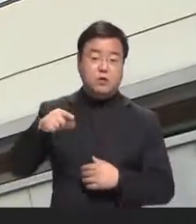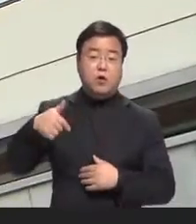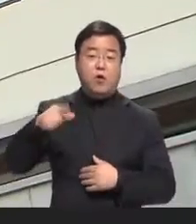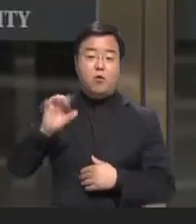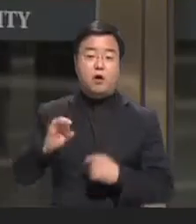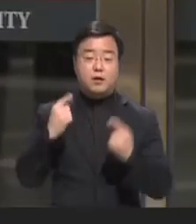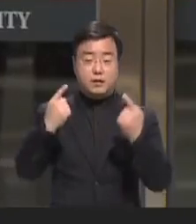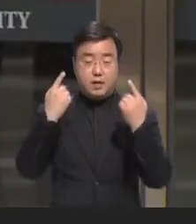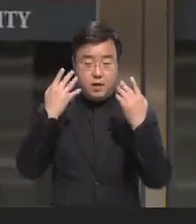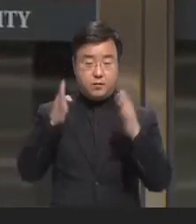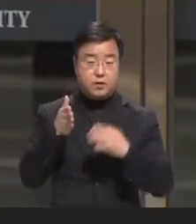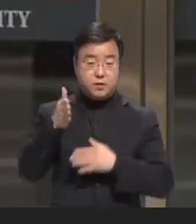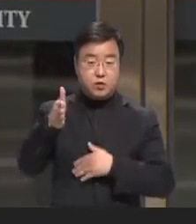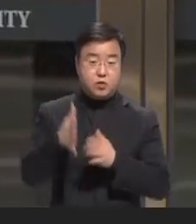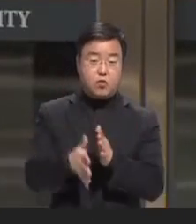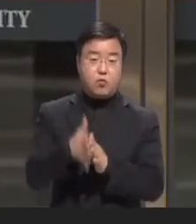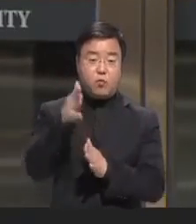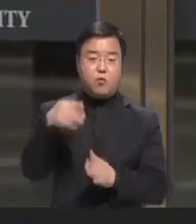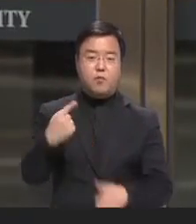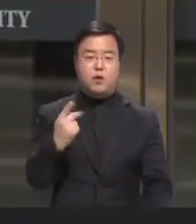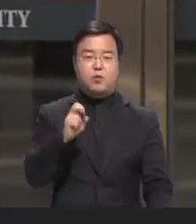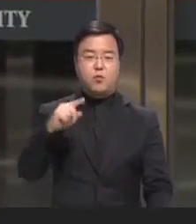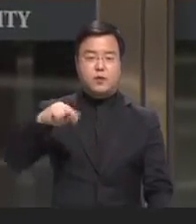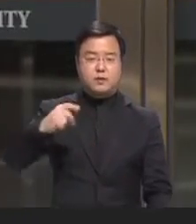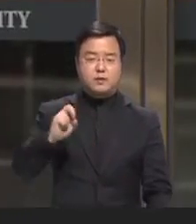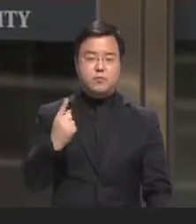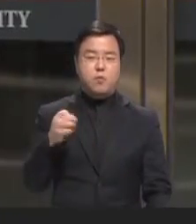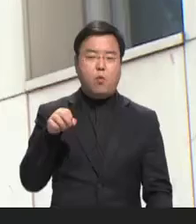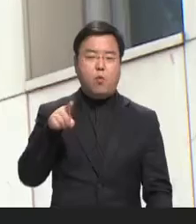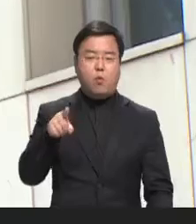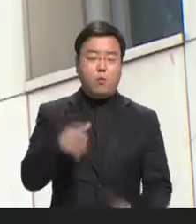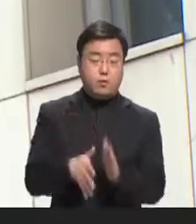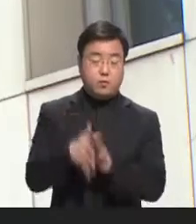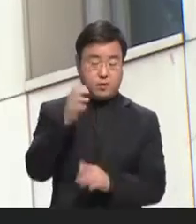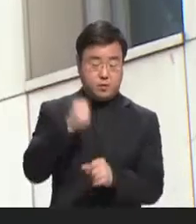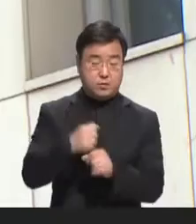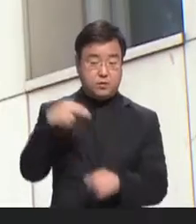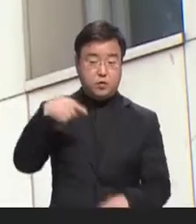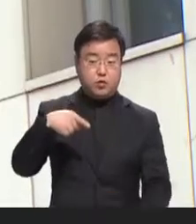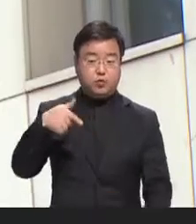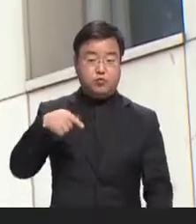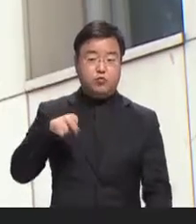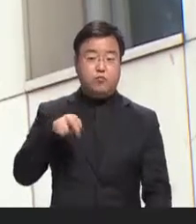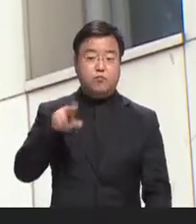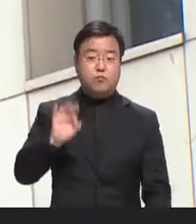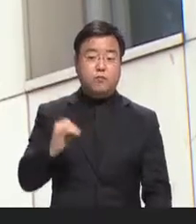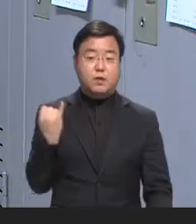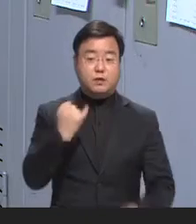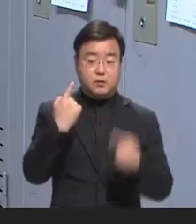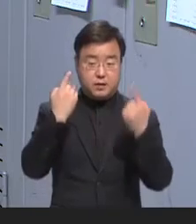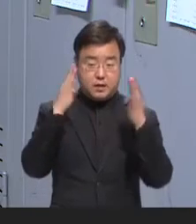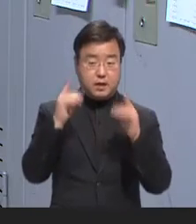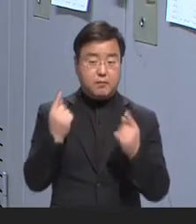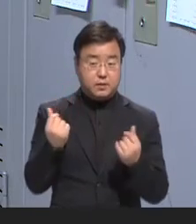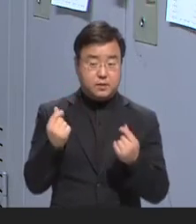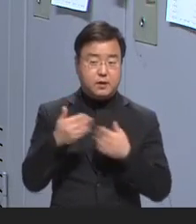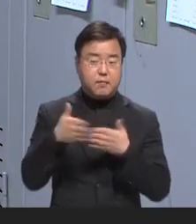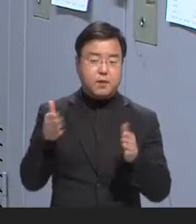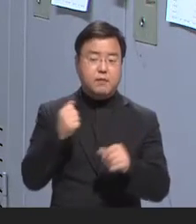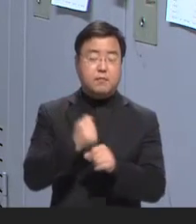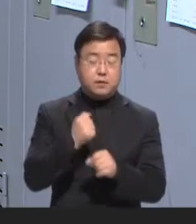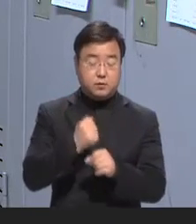전용관인 토마스 모어관을 개관한 데 이어 이듬해 숙명여대가 통합고시반 지원센터를 신설했고 지난해